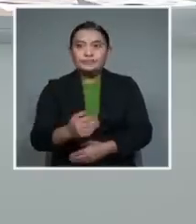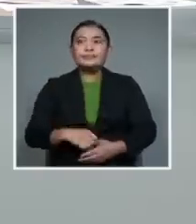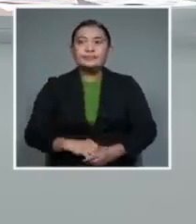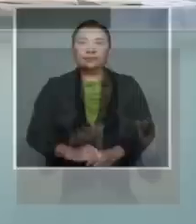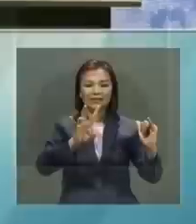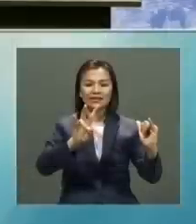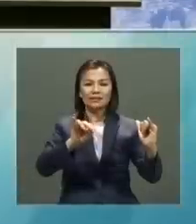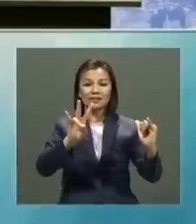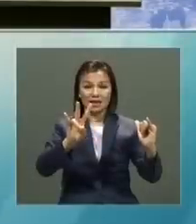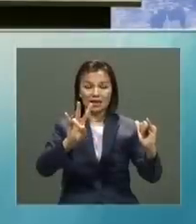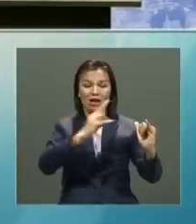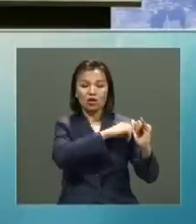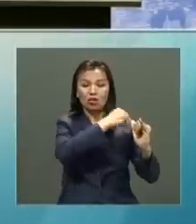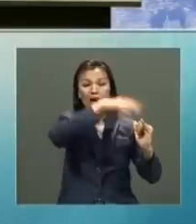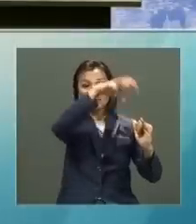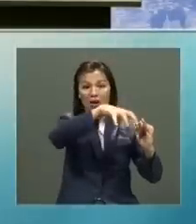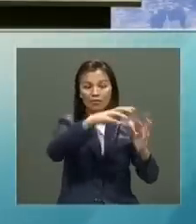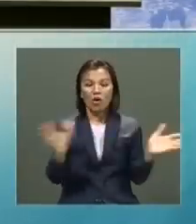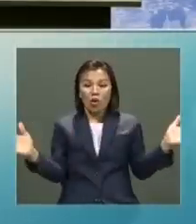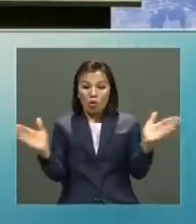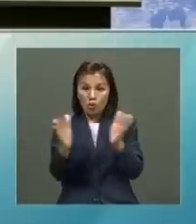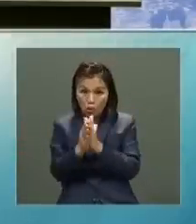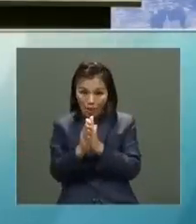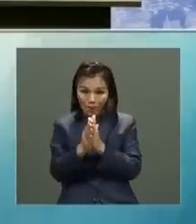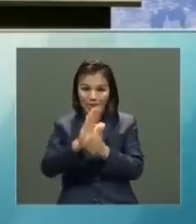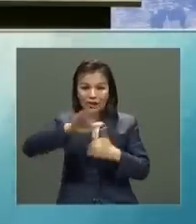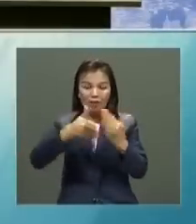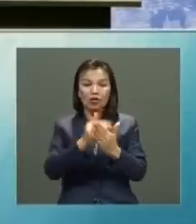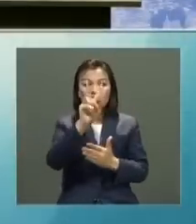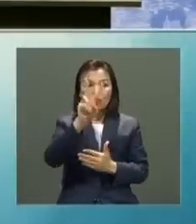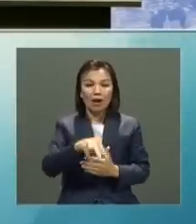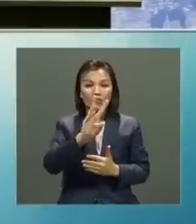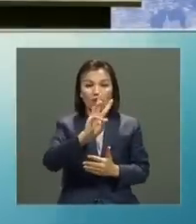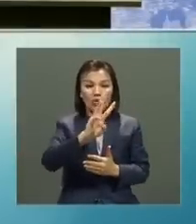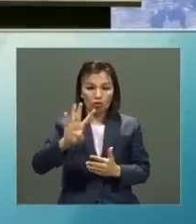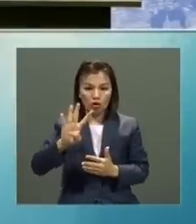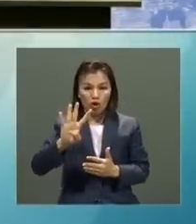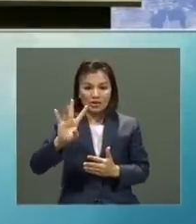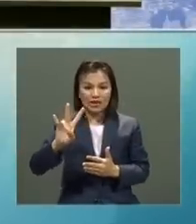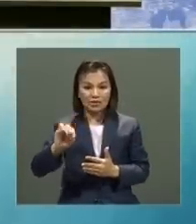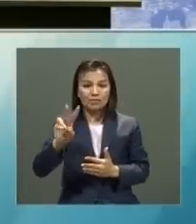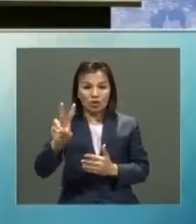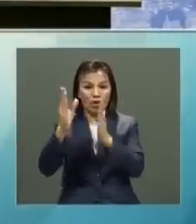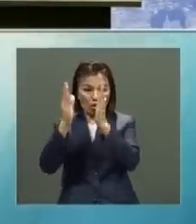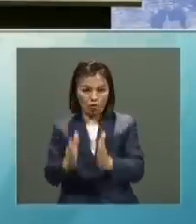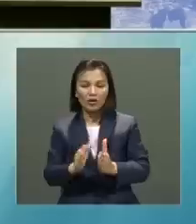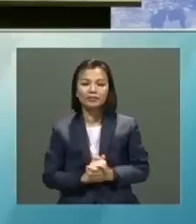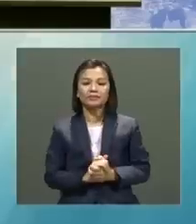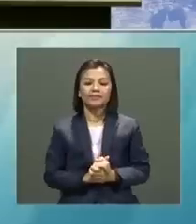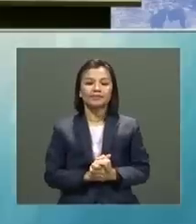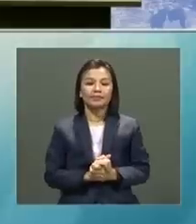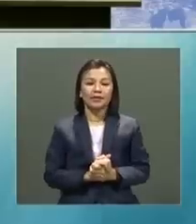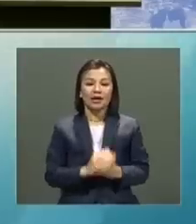เจ็บนะครับแล้วก็ผู้ป่วยสะสมตอนนี้2672นะครับคนนะครับแล้วก็